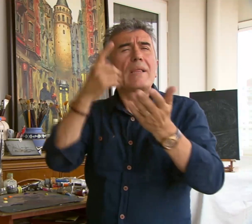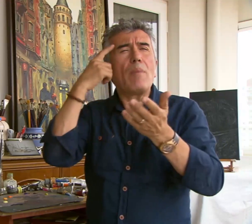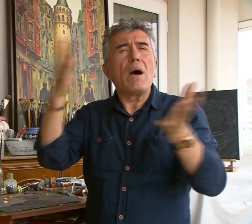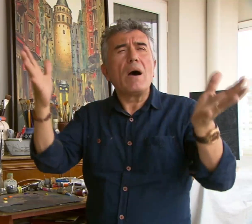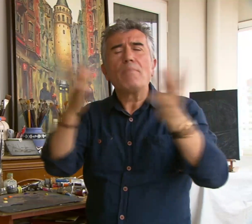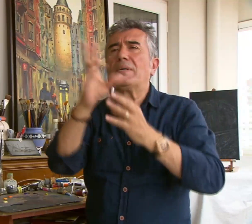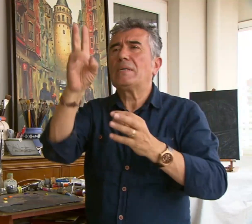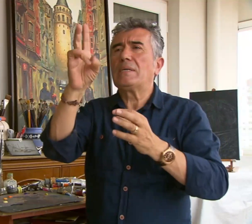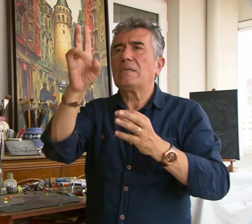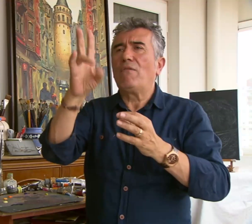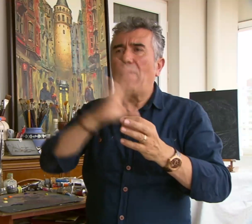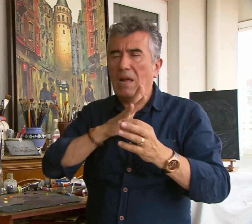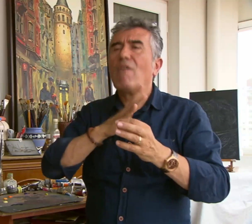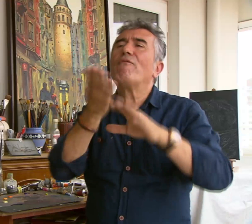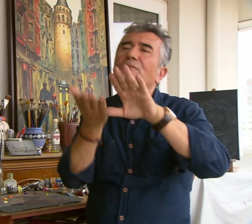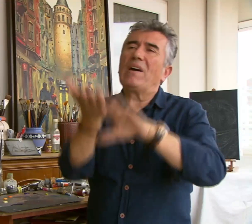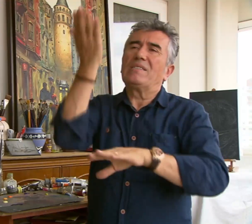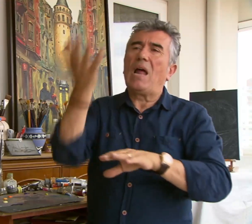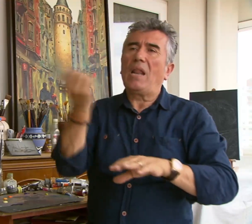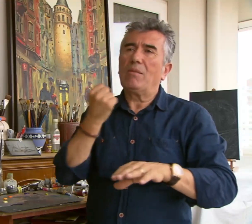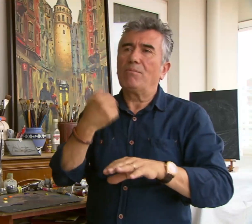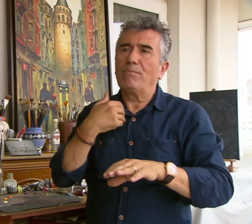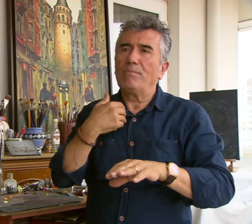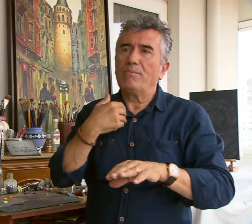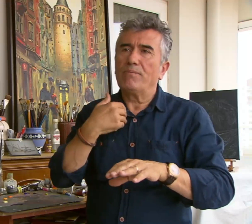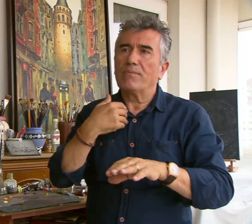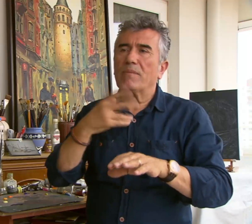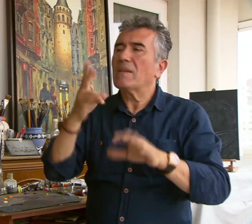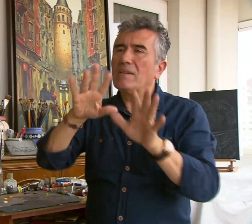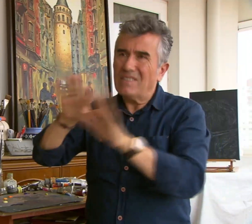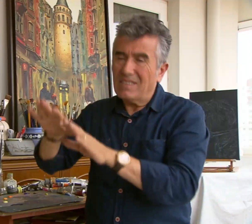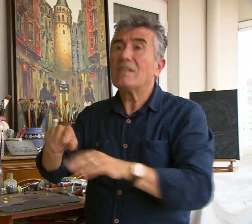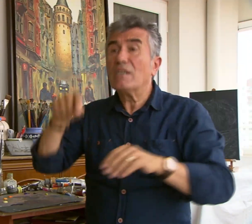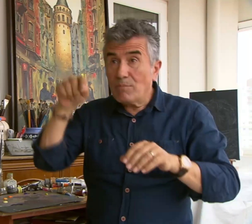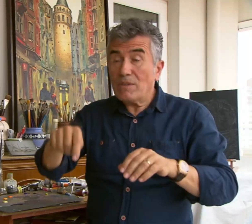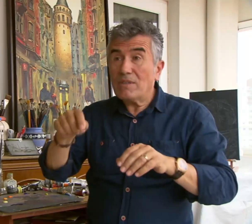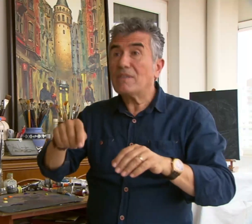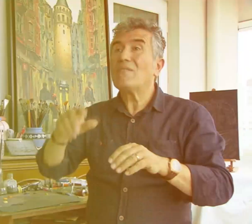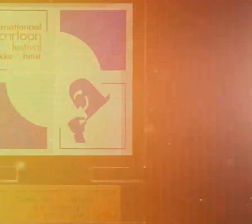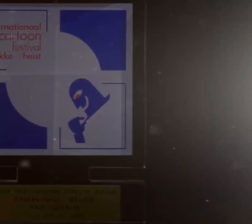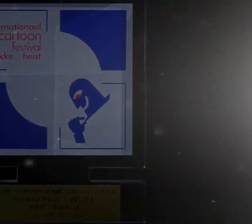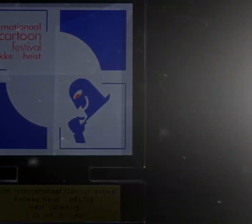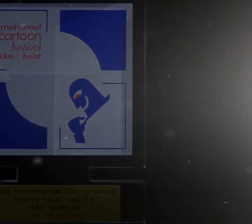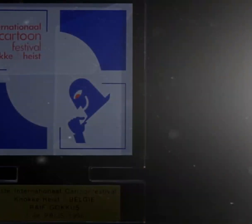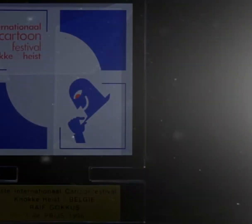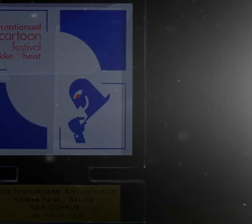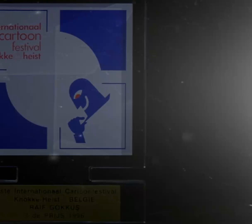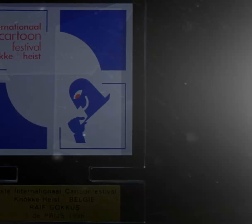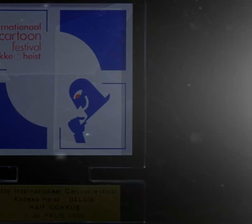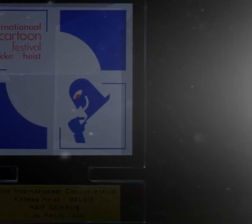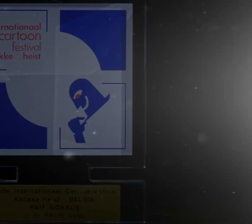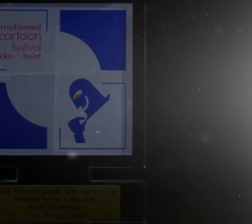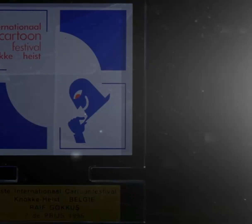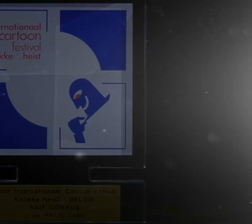Ve bununla birlikte toplamda 25'ten fazla karikatür ödülüne de sahibim.